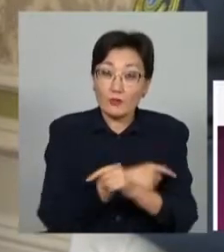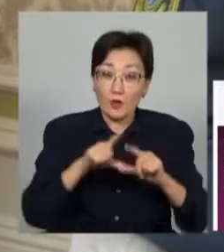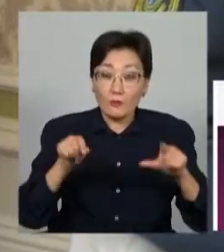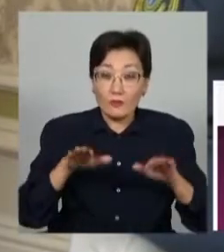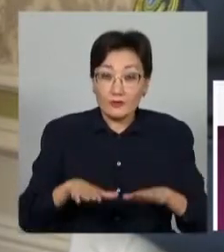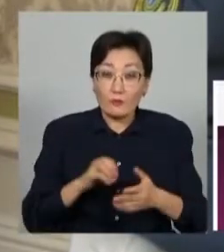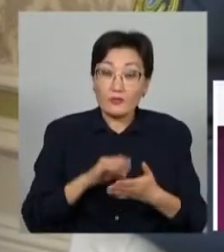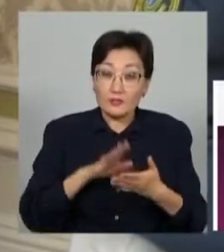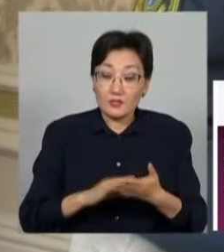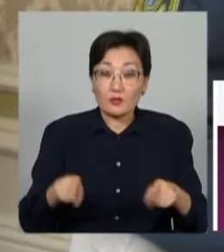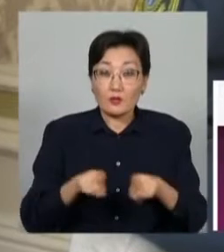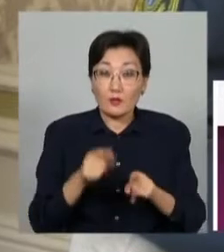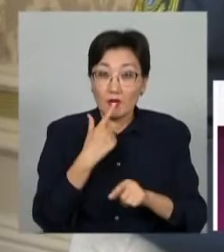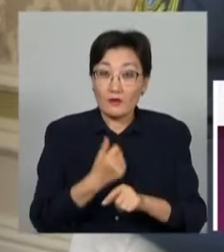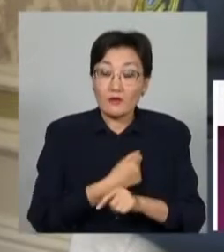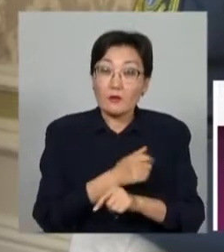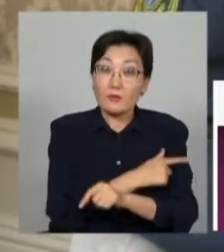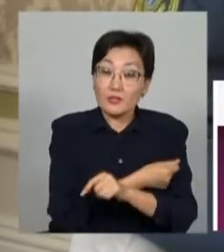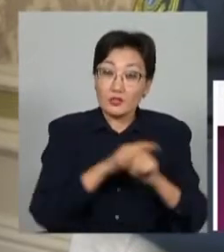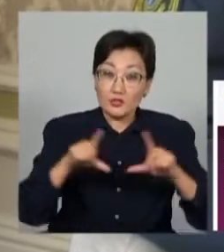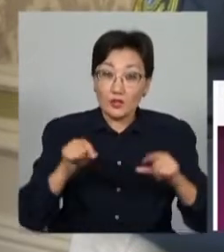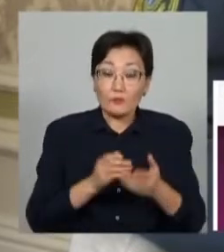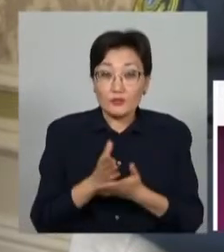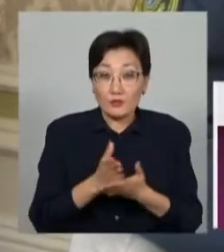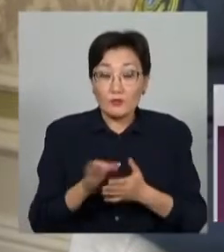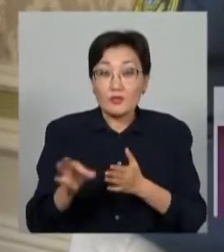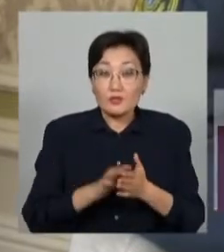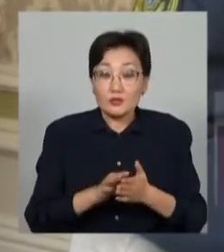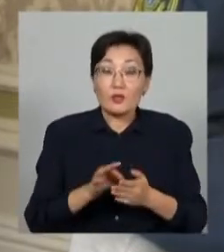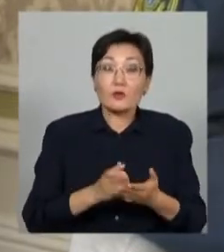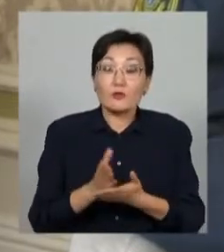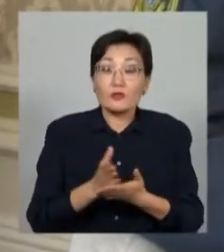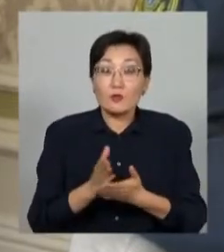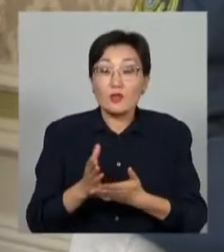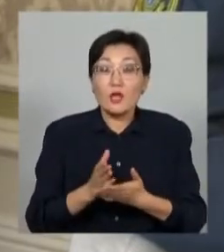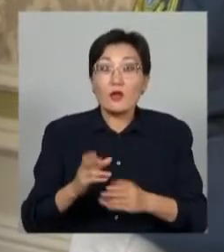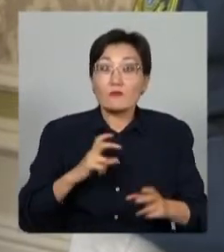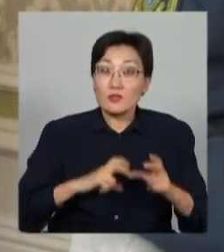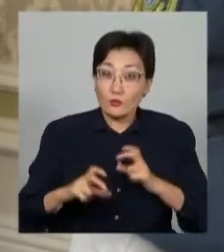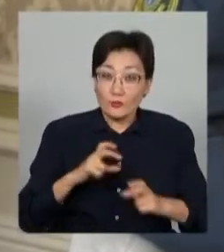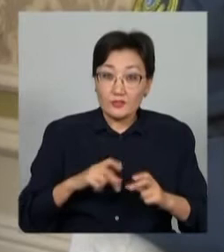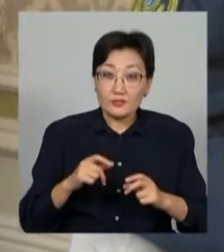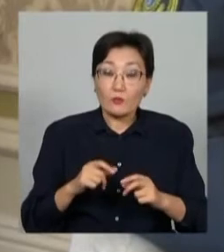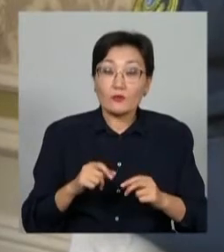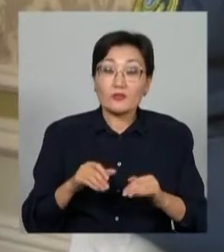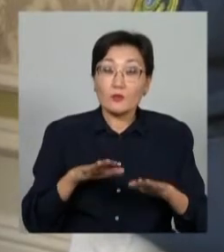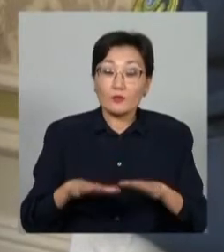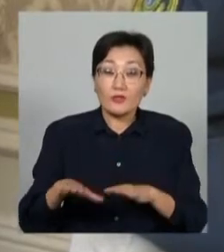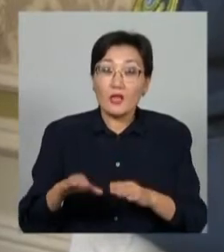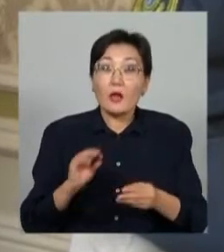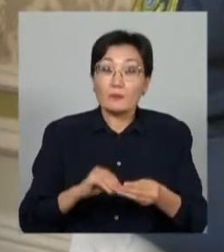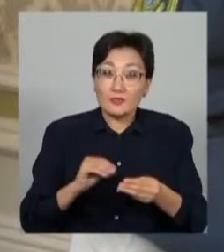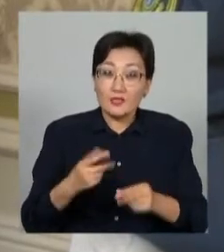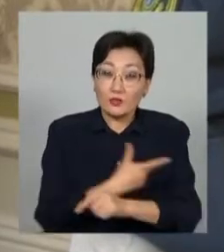месту прикрепления таким военных поликлиниках военнослужащие срочной службы и курсанты военных учебных заведений в пунктах постоянной дислокации